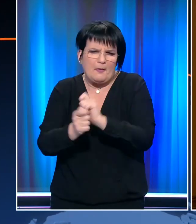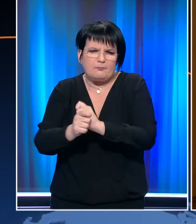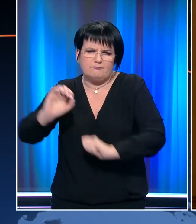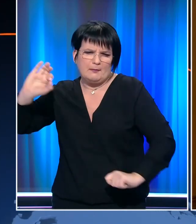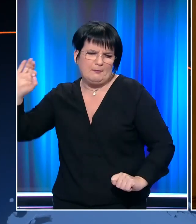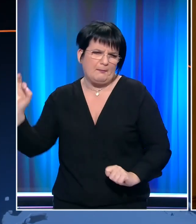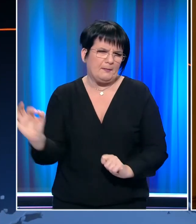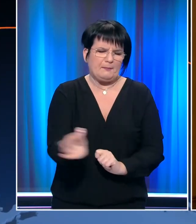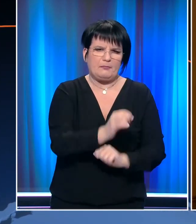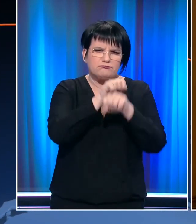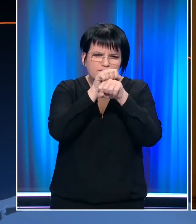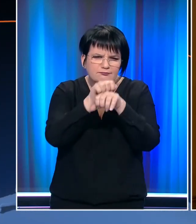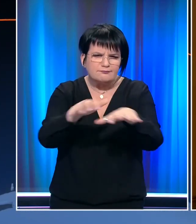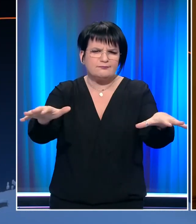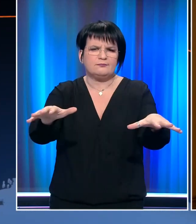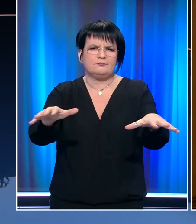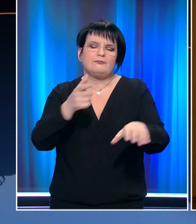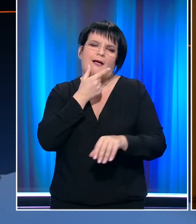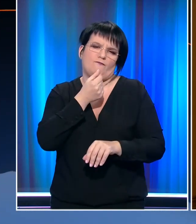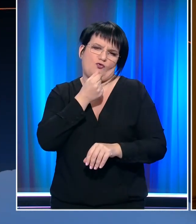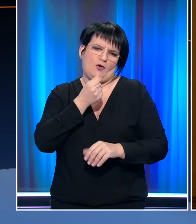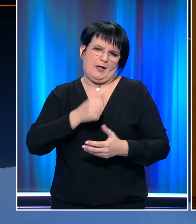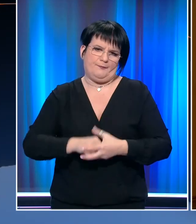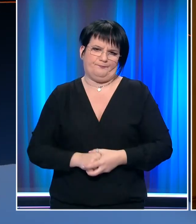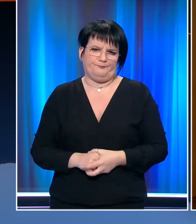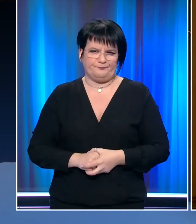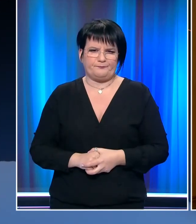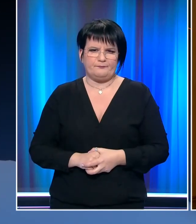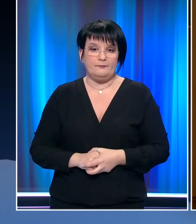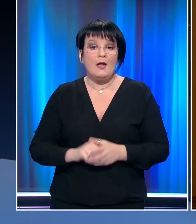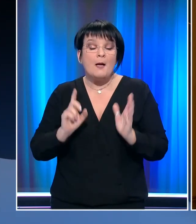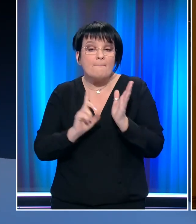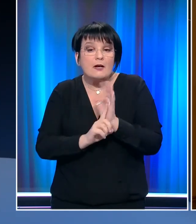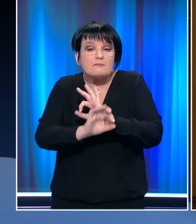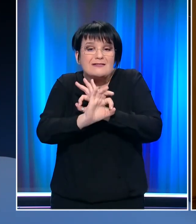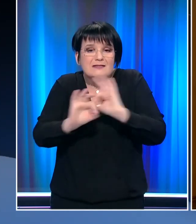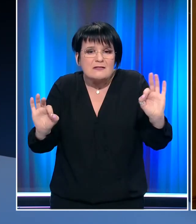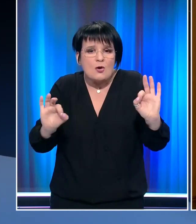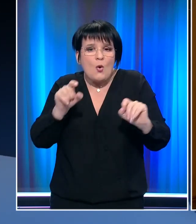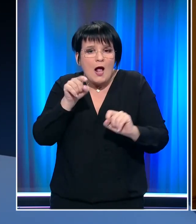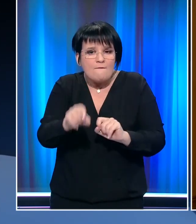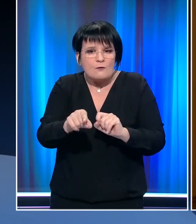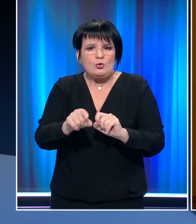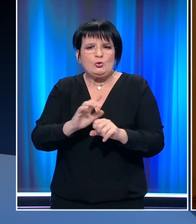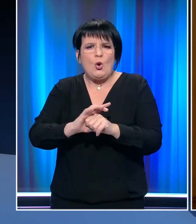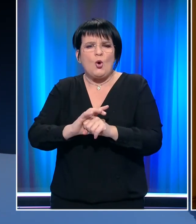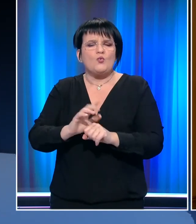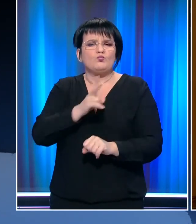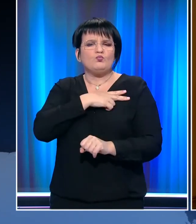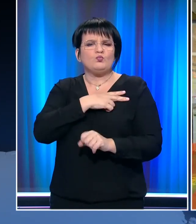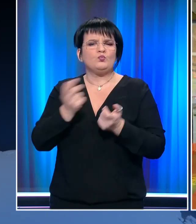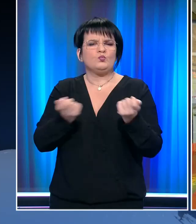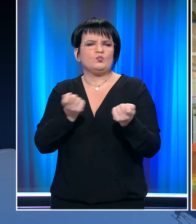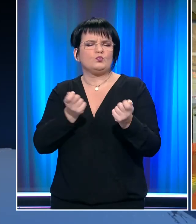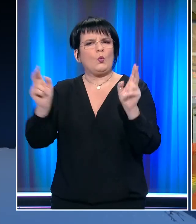spreads easily, it's more transmissible. We absolutely need to make sure we've got the right level of restrictions in